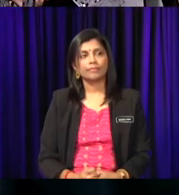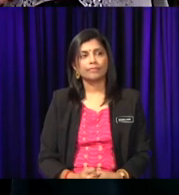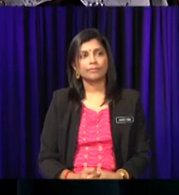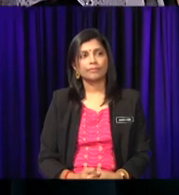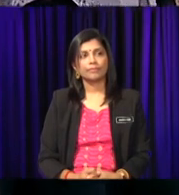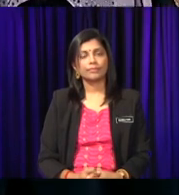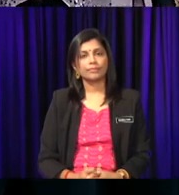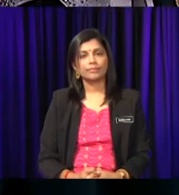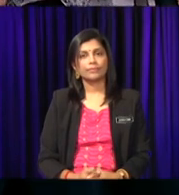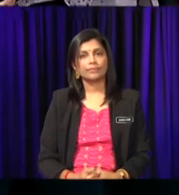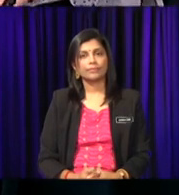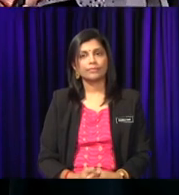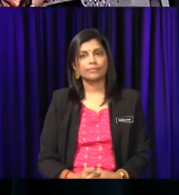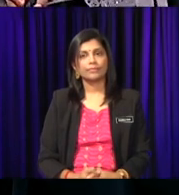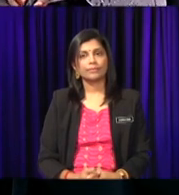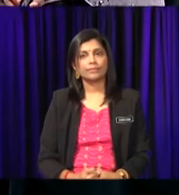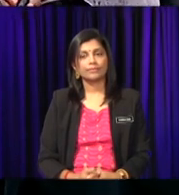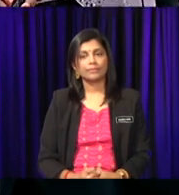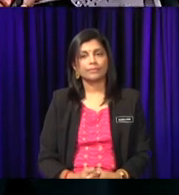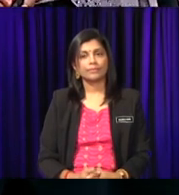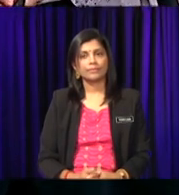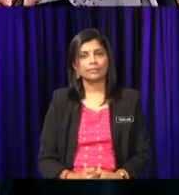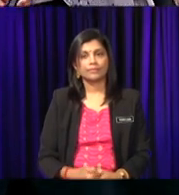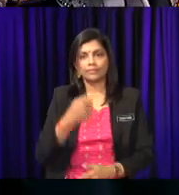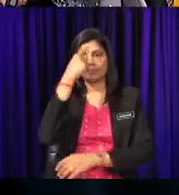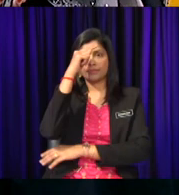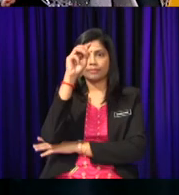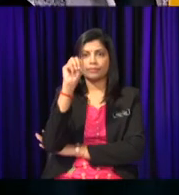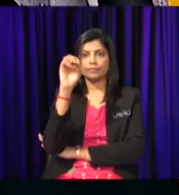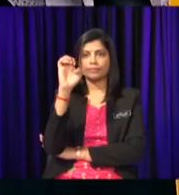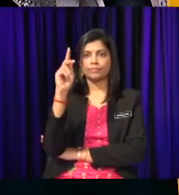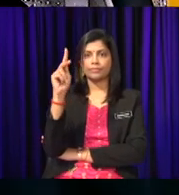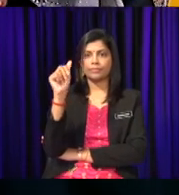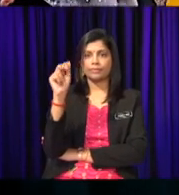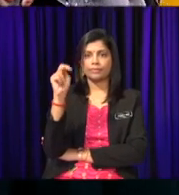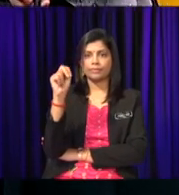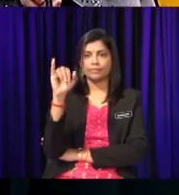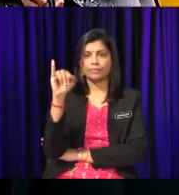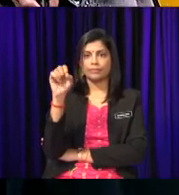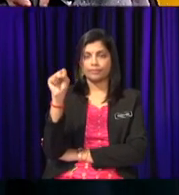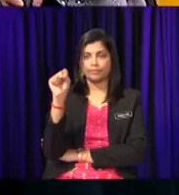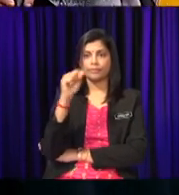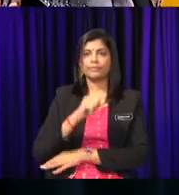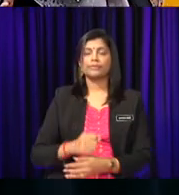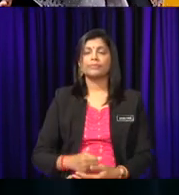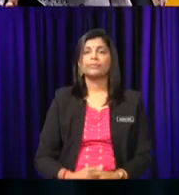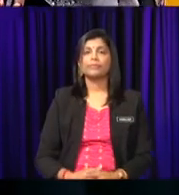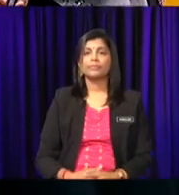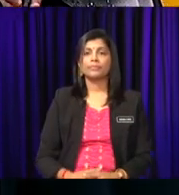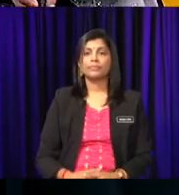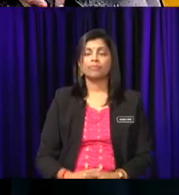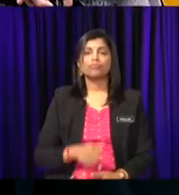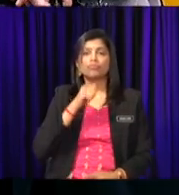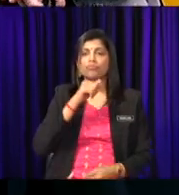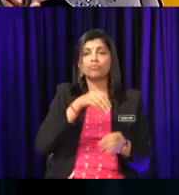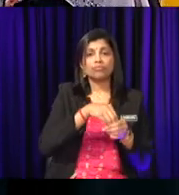nih selain daripada kita aplikasikan di dalam PDP sebenarnya dalam kertas bahasa Melayu kertas 3 yaitu